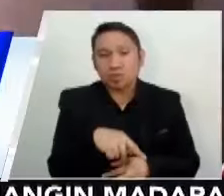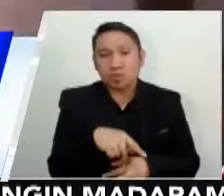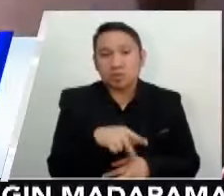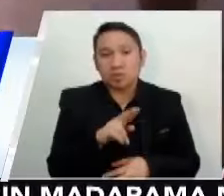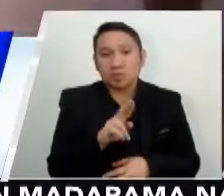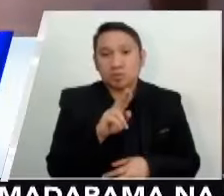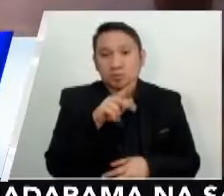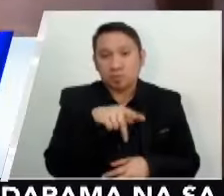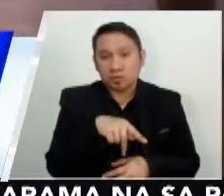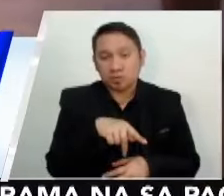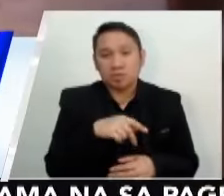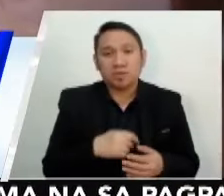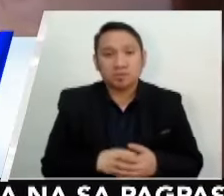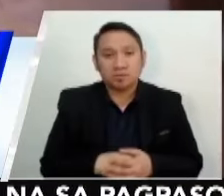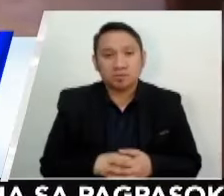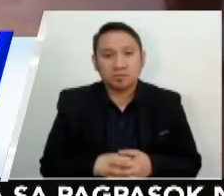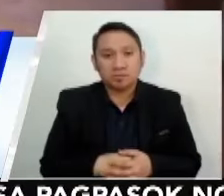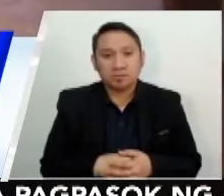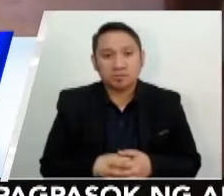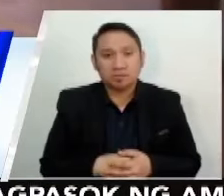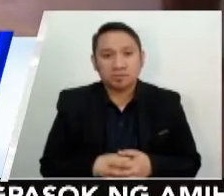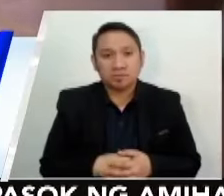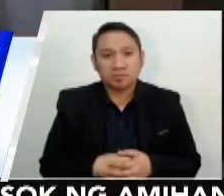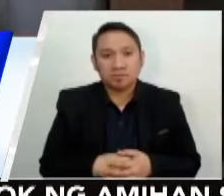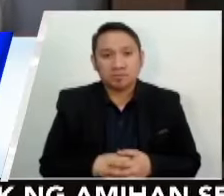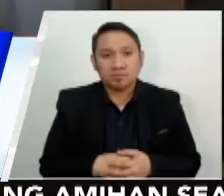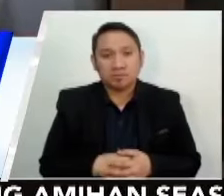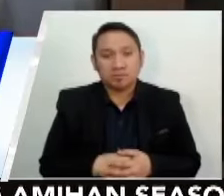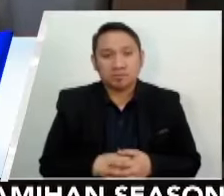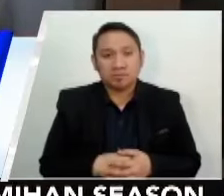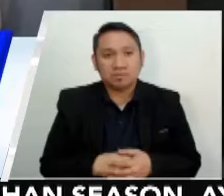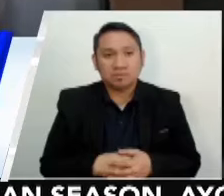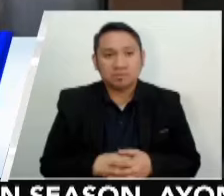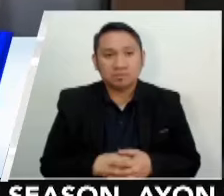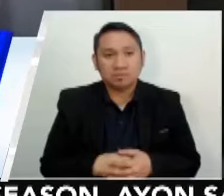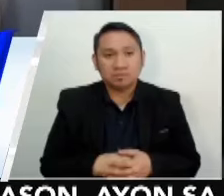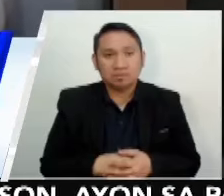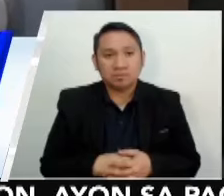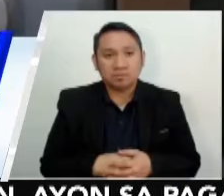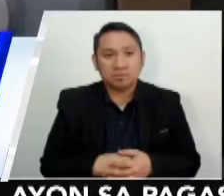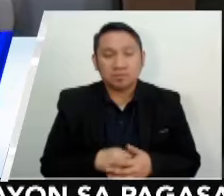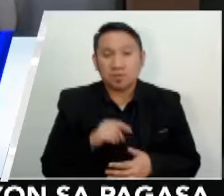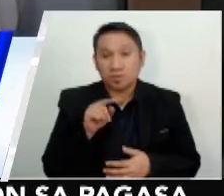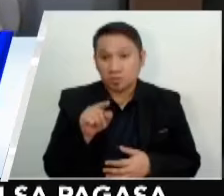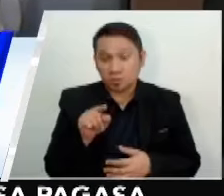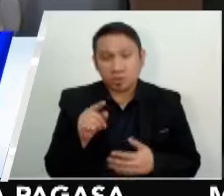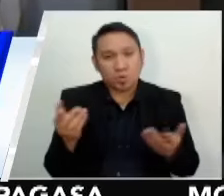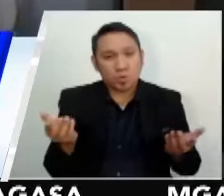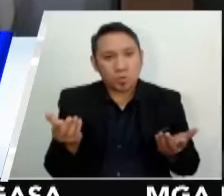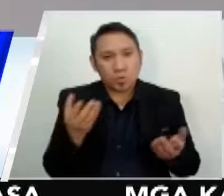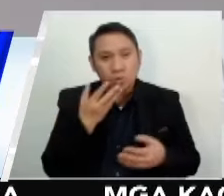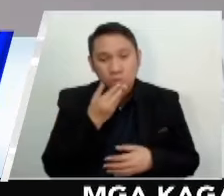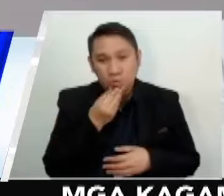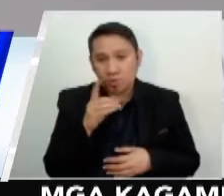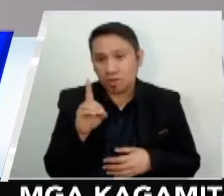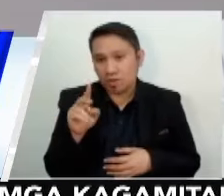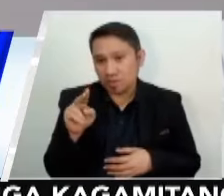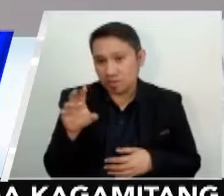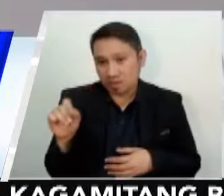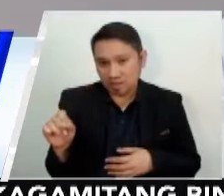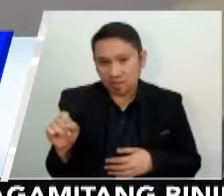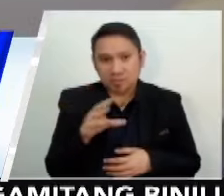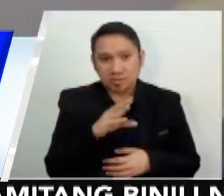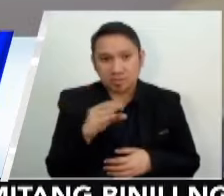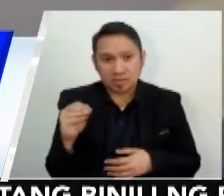Philippines o PUP, Santa Mesa, Manila. Present sa PUP, sina Dennis Trillo, Ashley